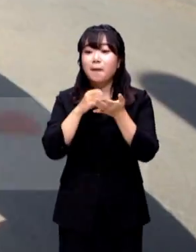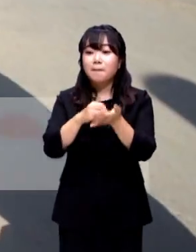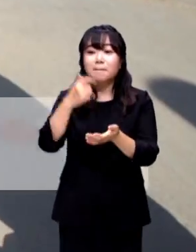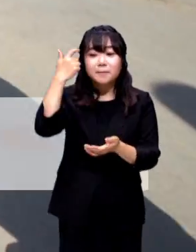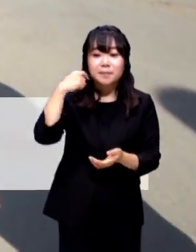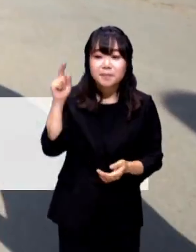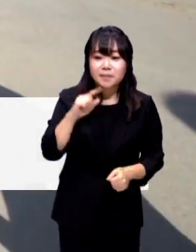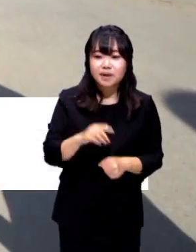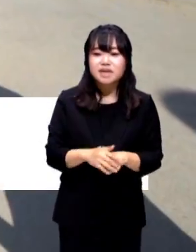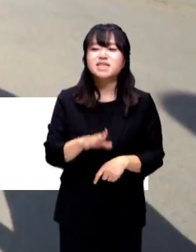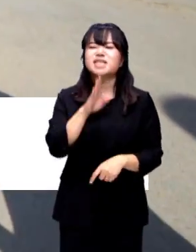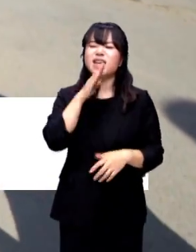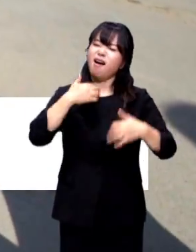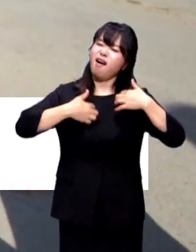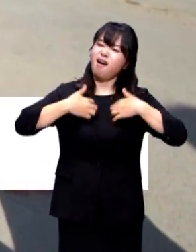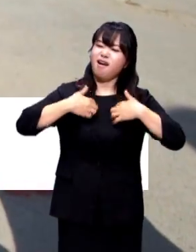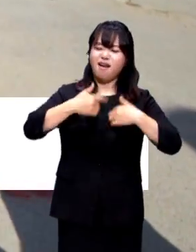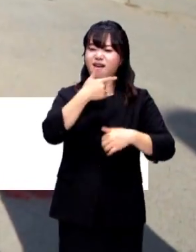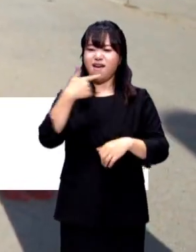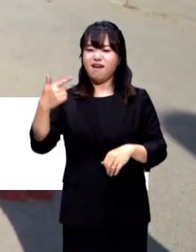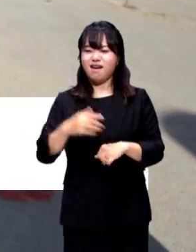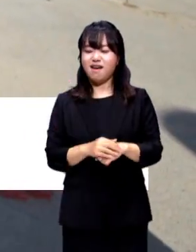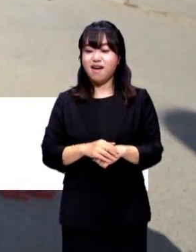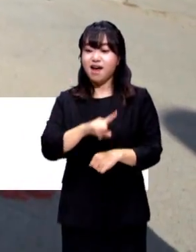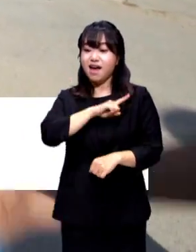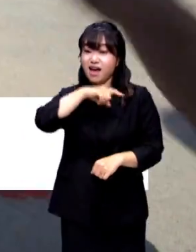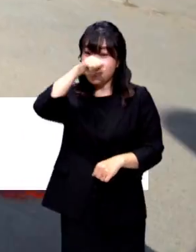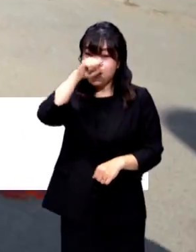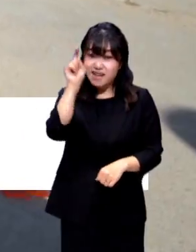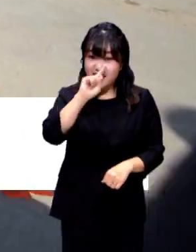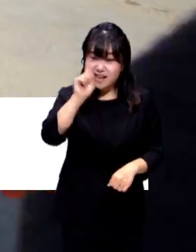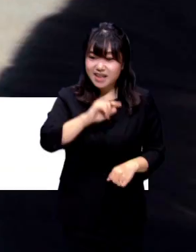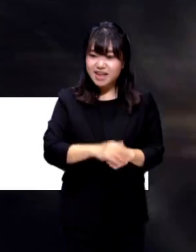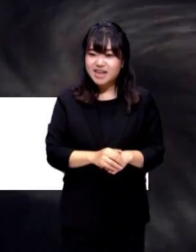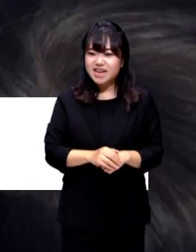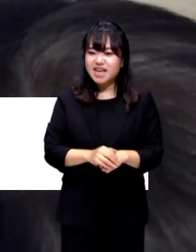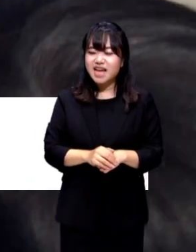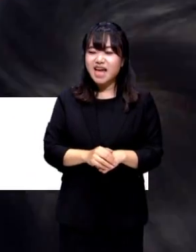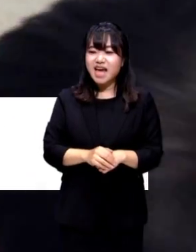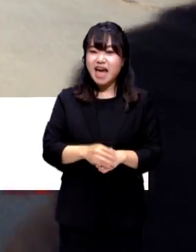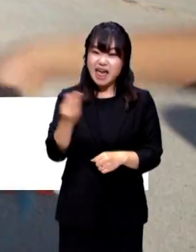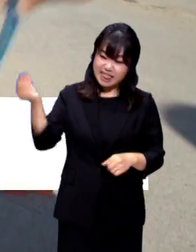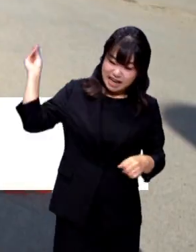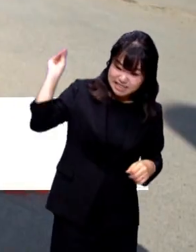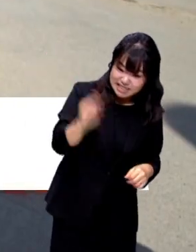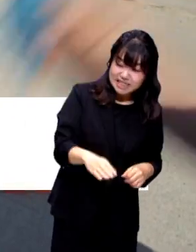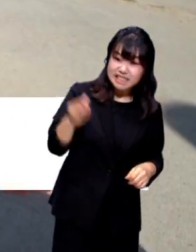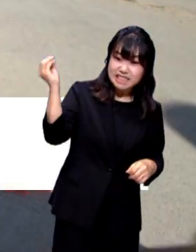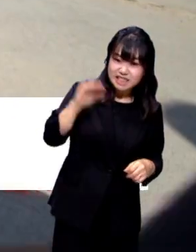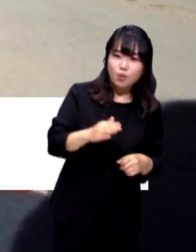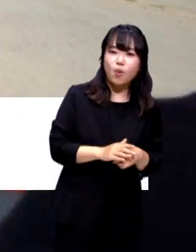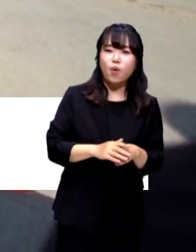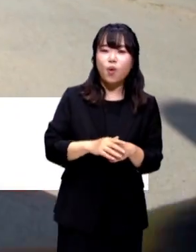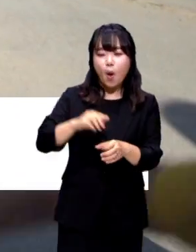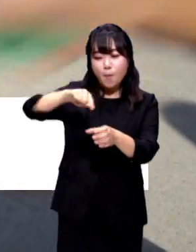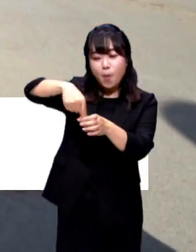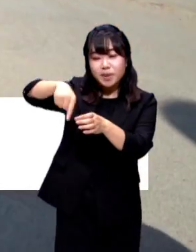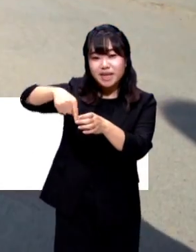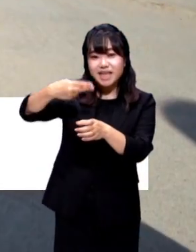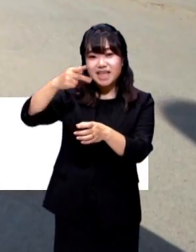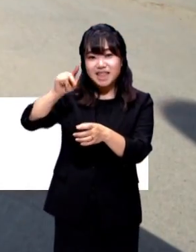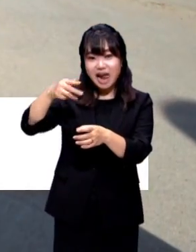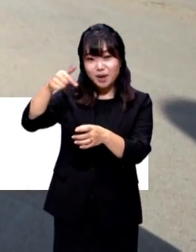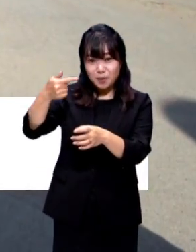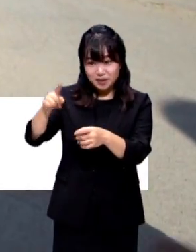어땠어요? 진짜 재밌었어요. 어떤 게 제일 재밌었어요? 딱지치기랑 달고나 게임, 달고나가 재밌었고요.